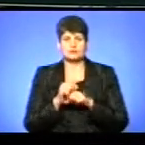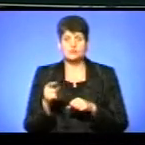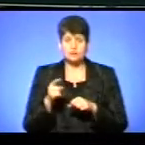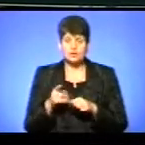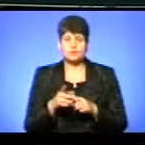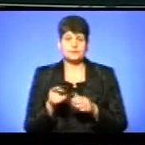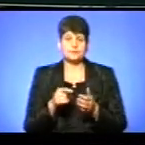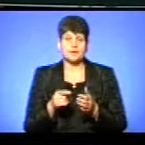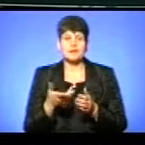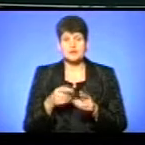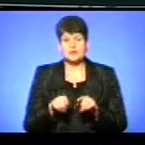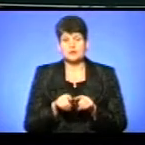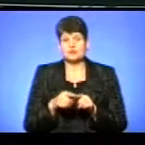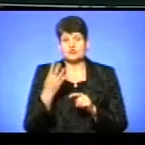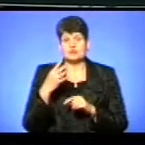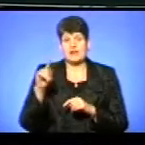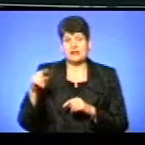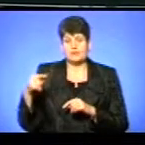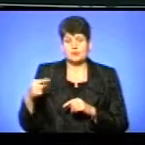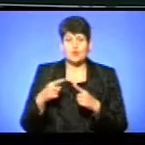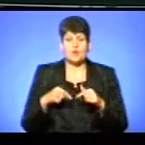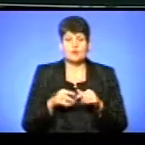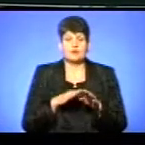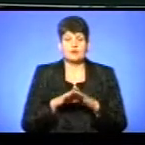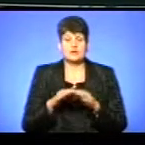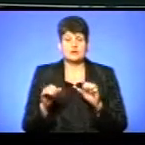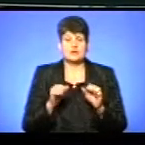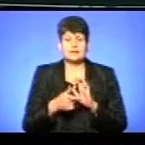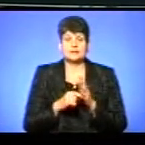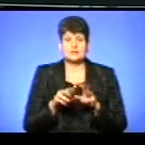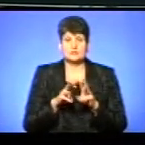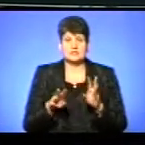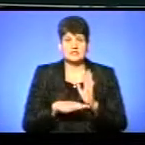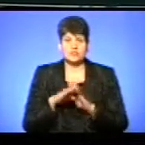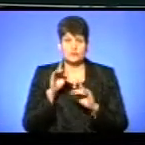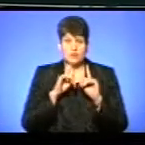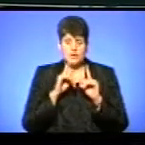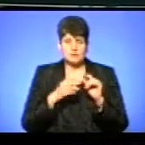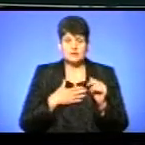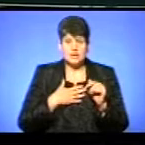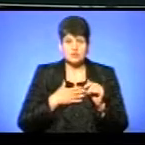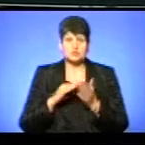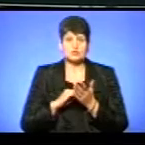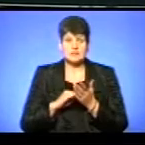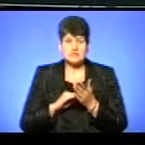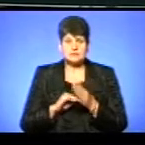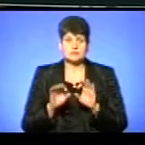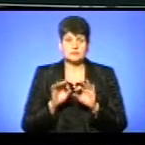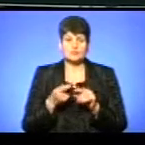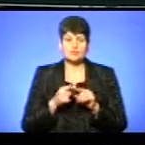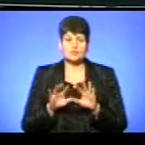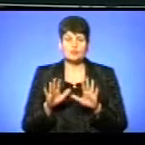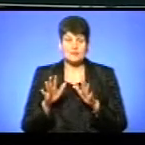заходу висунули тих же 4 вимоги до органів виконавчої влади, Кабміну та Верховної Ради. Наші журналісти висвітлювали цю подію.